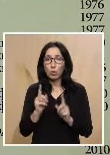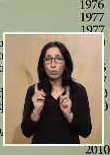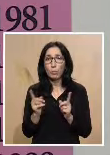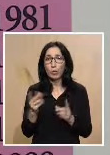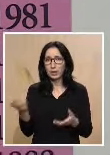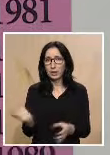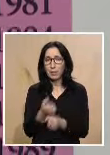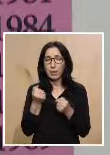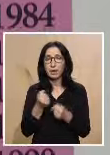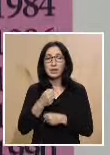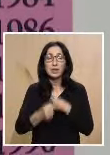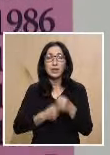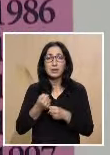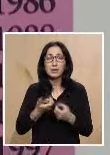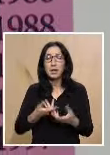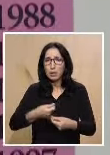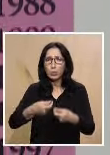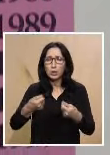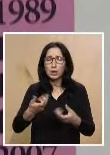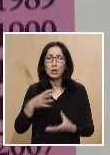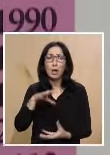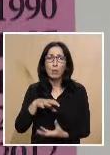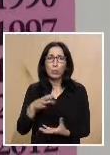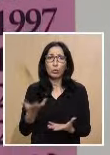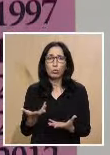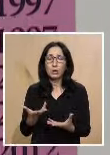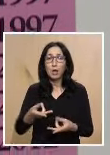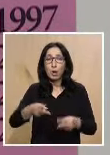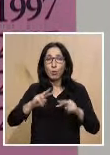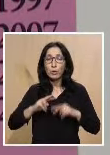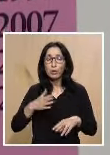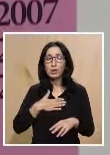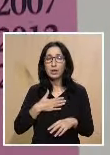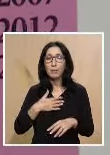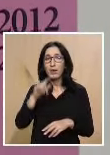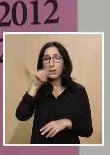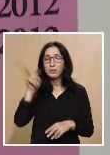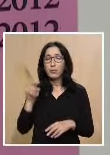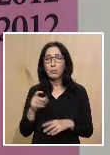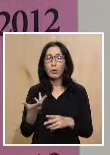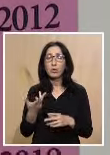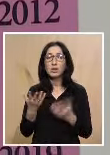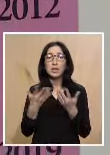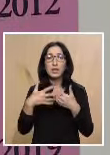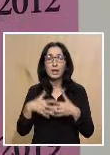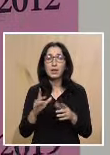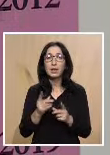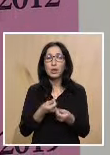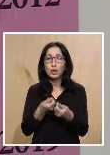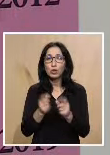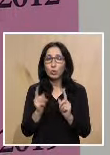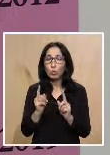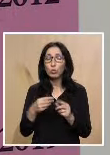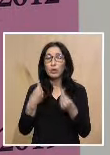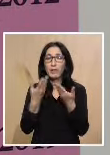намерят за реализация на продукцията си. Обръщат се към нас и с въпроси по агротехниката, грижите, които трябва